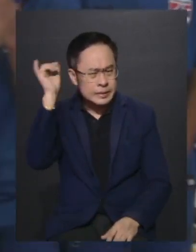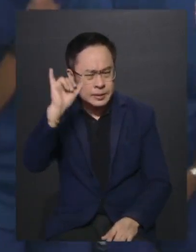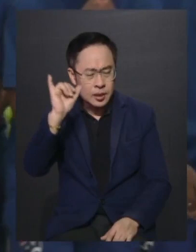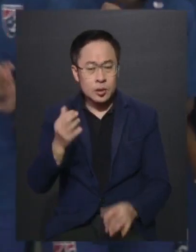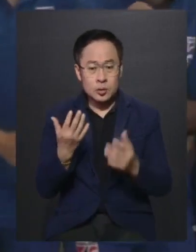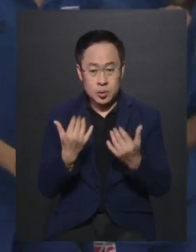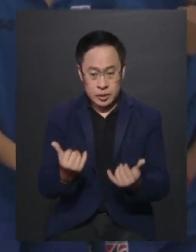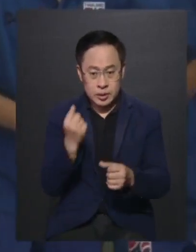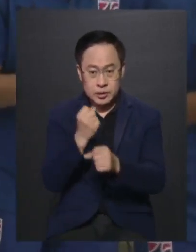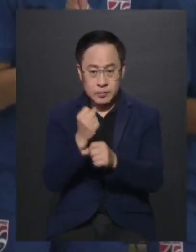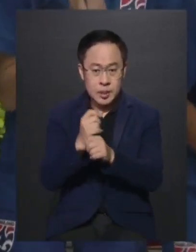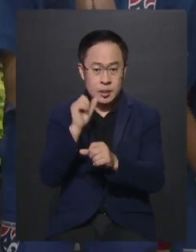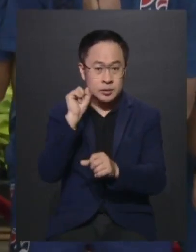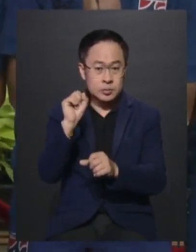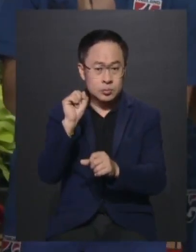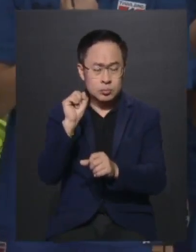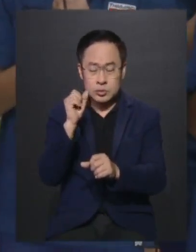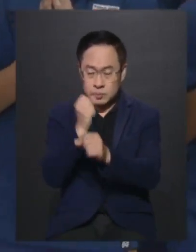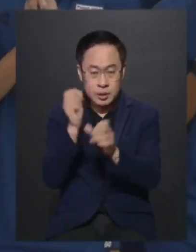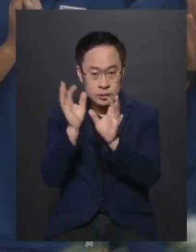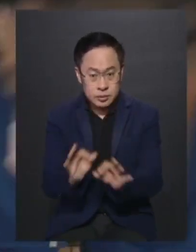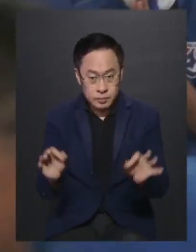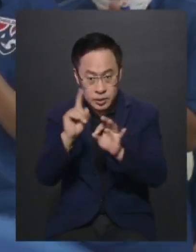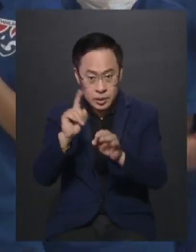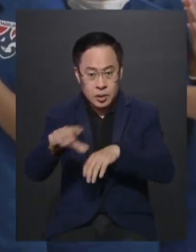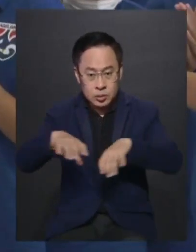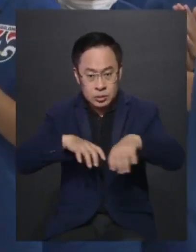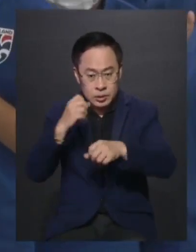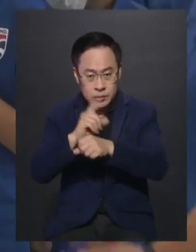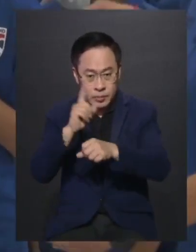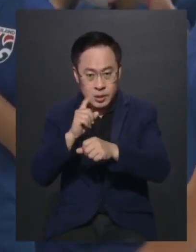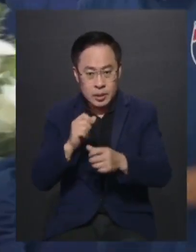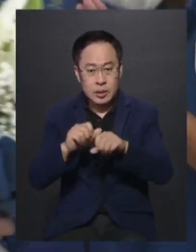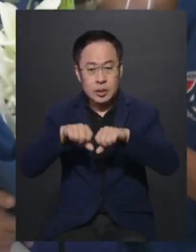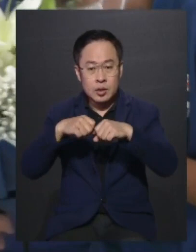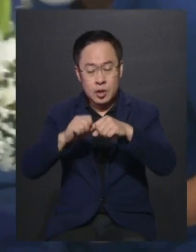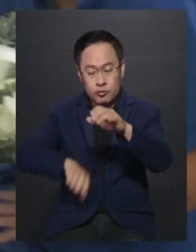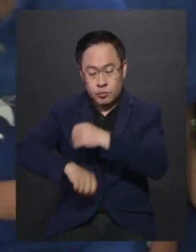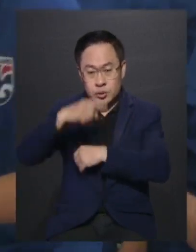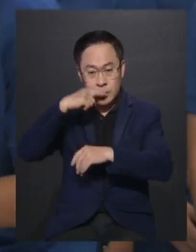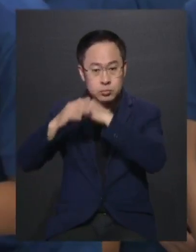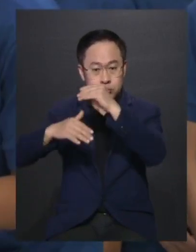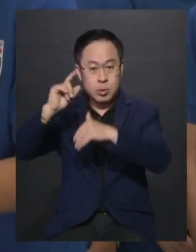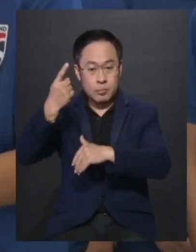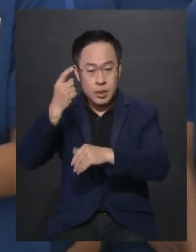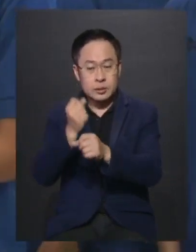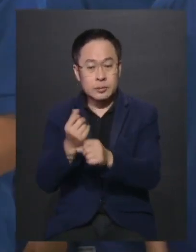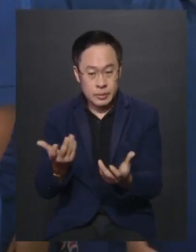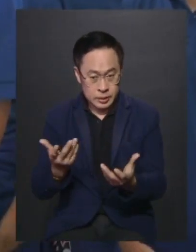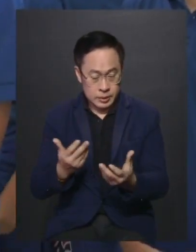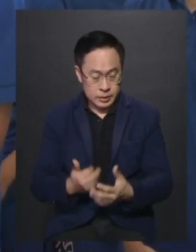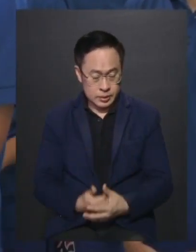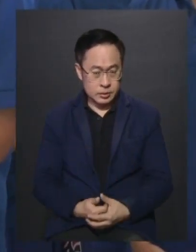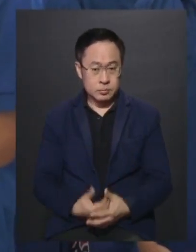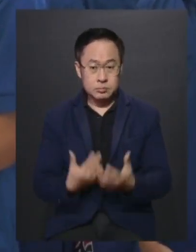นและสำคัญในตอนนี้ก็คือการประคับประคองและทำอย่างไรให้ฟุตบอลไทยเดินหน้าต่อไปได้ในปัจจุ